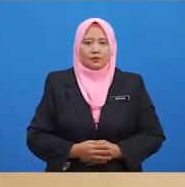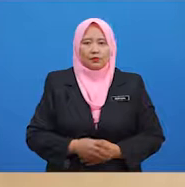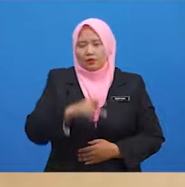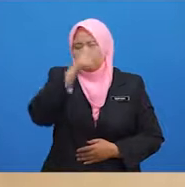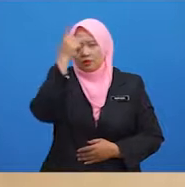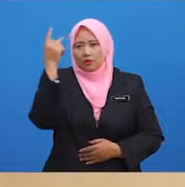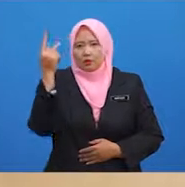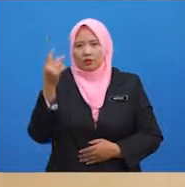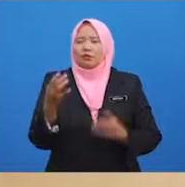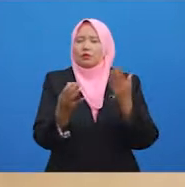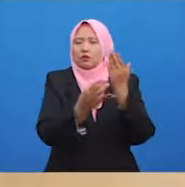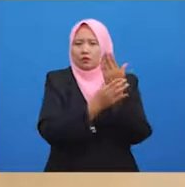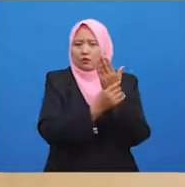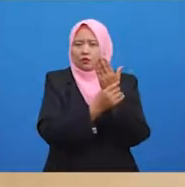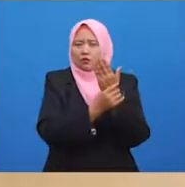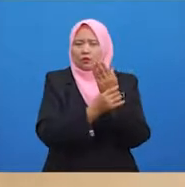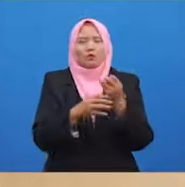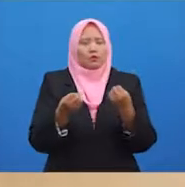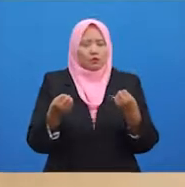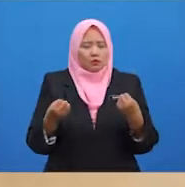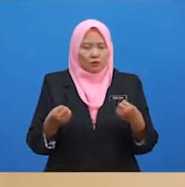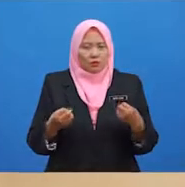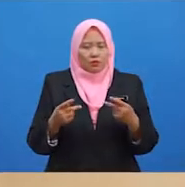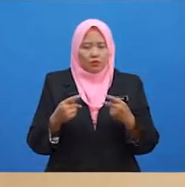kerana tanganmu pernah berdarah,